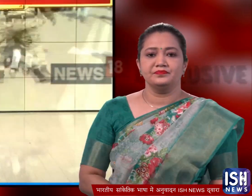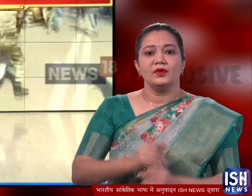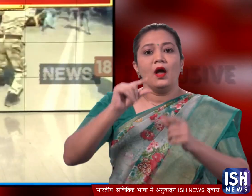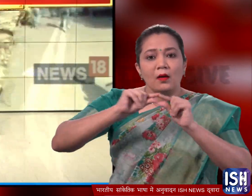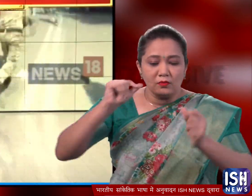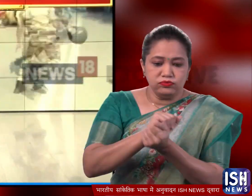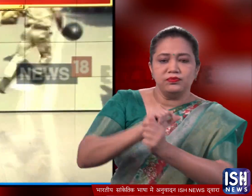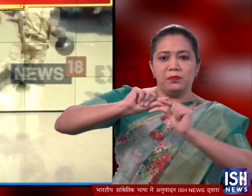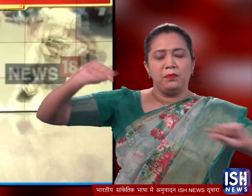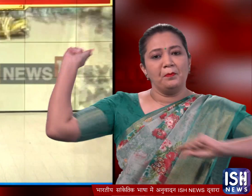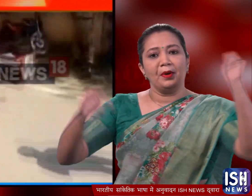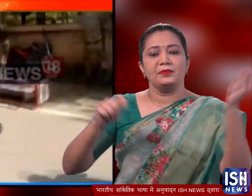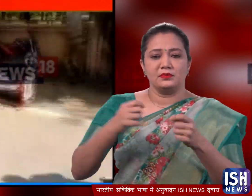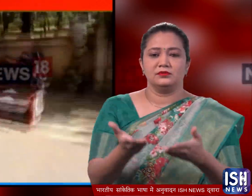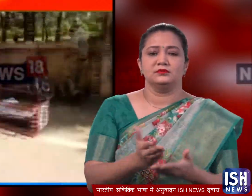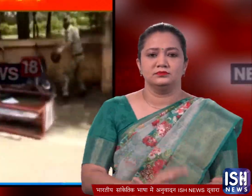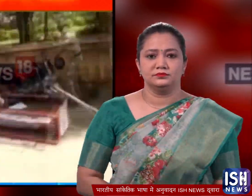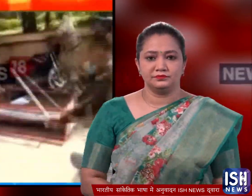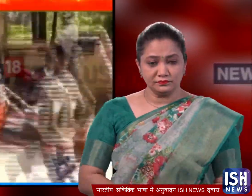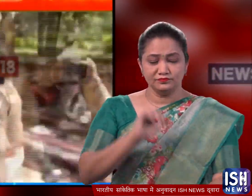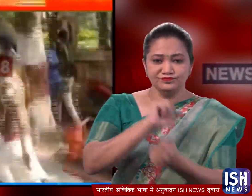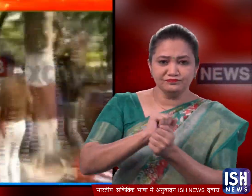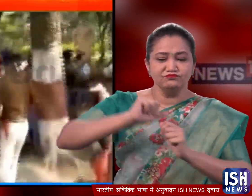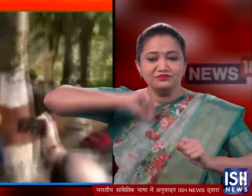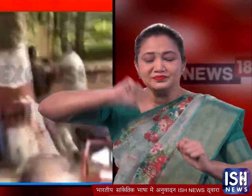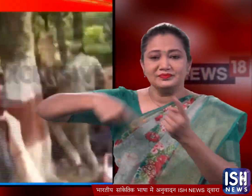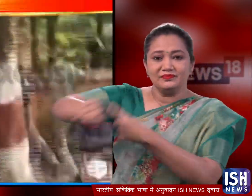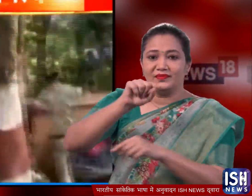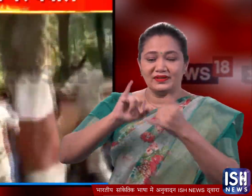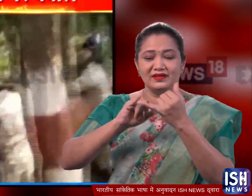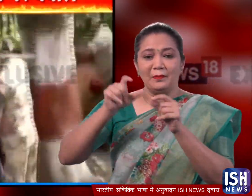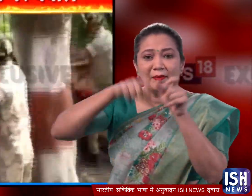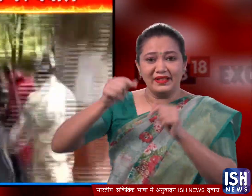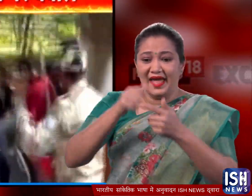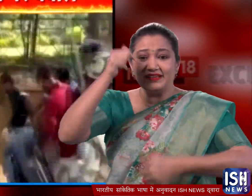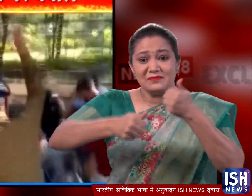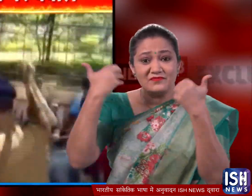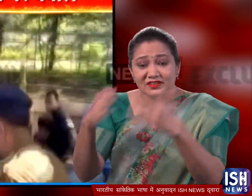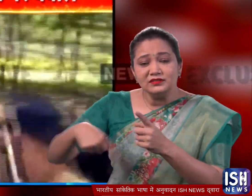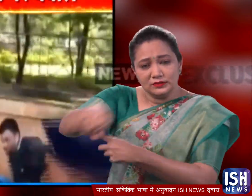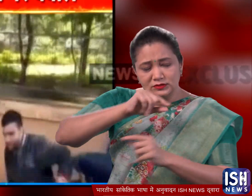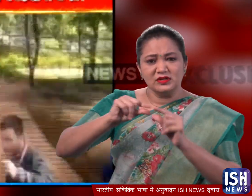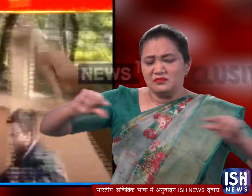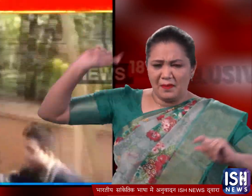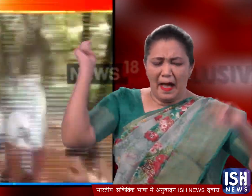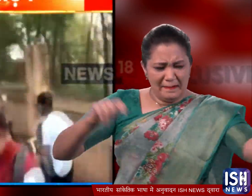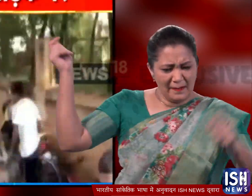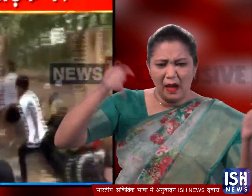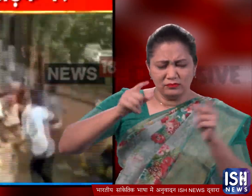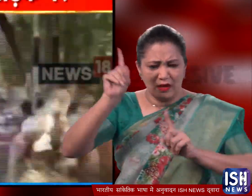पुलिस को लाठीचार्ज करना पड़ गया और पुलिस प्रदर्शन कर रहे उम्मीदवारों के पीछे लाठियां लेकर दौड़ती नजर आई।